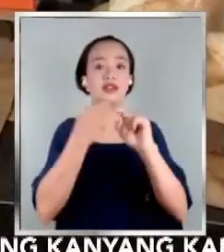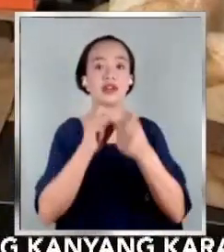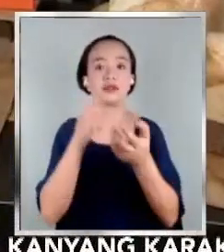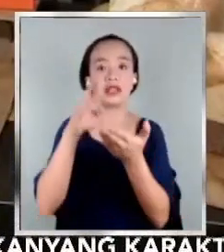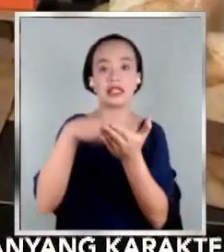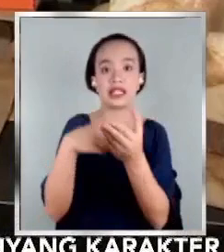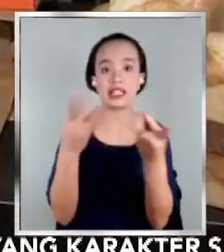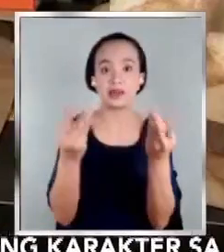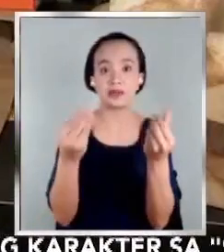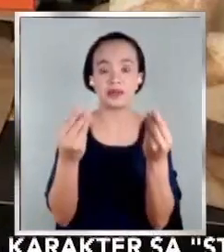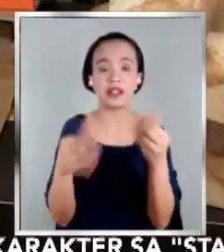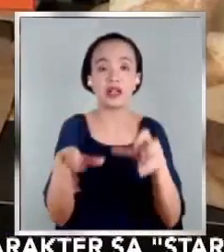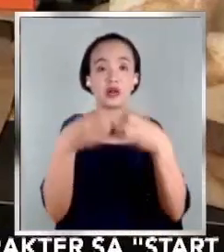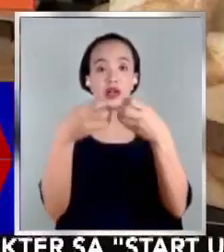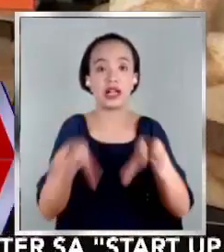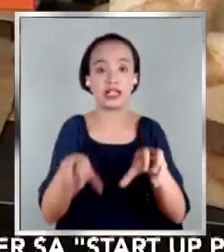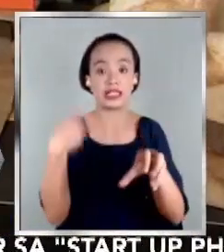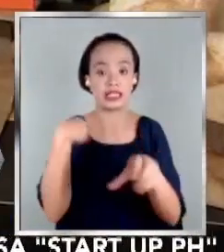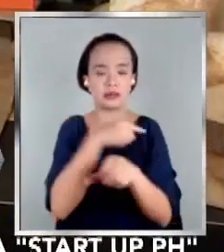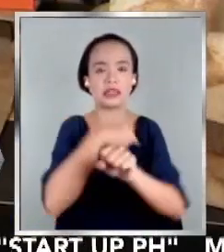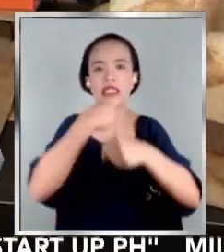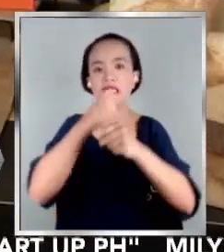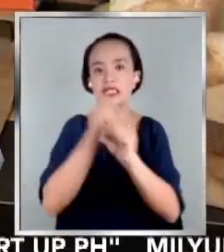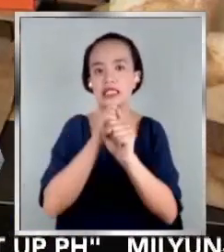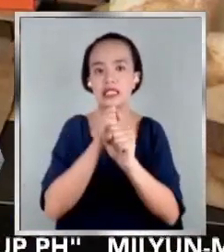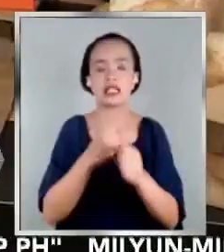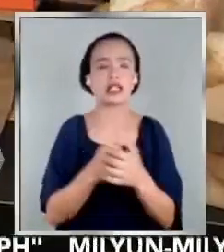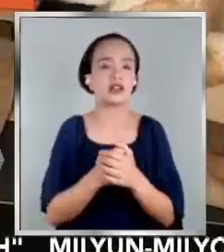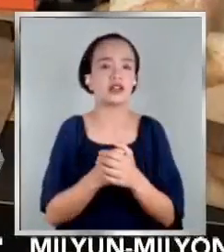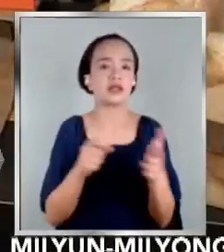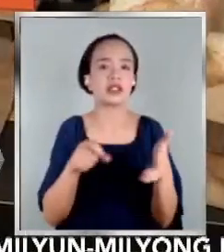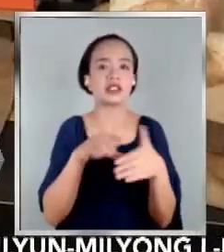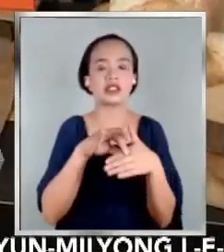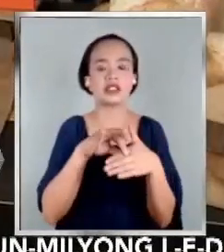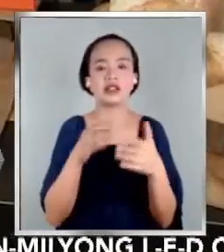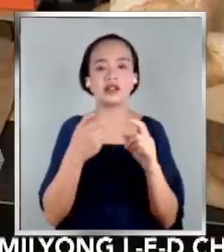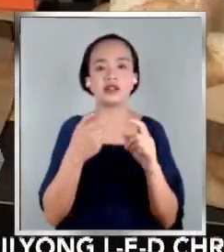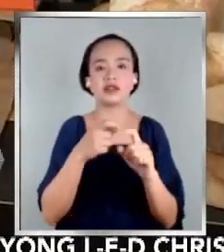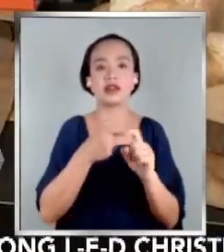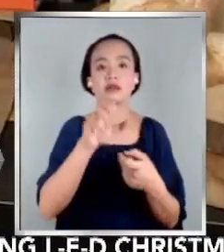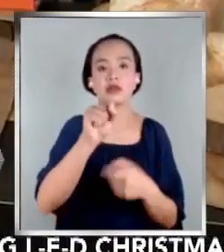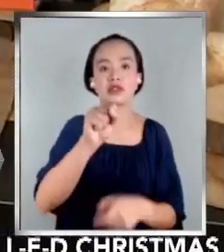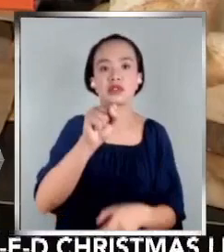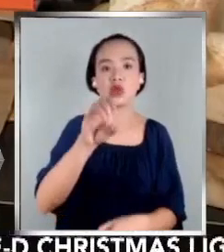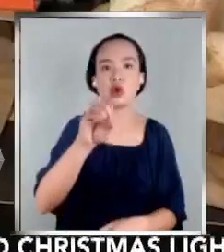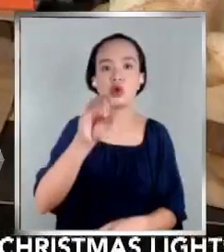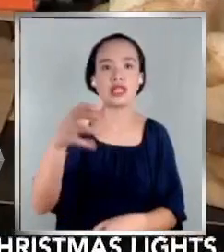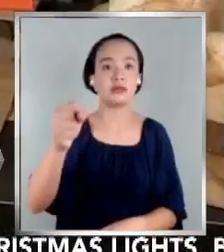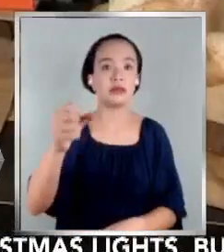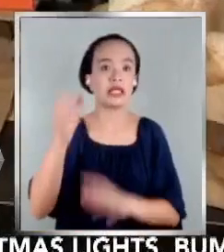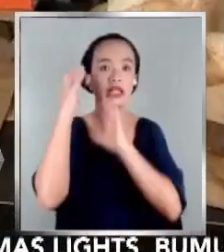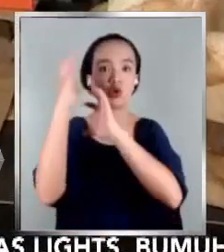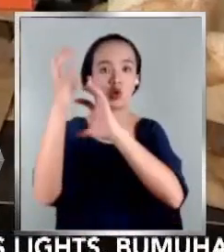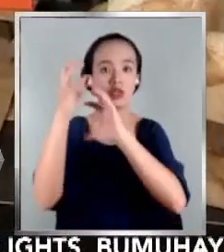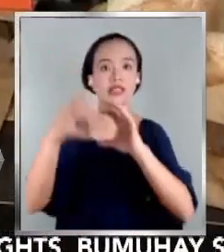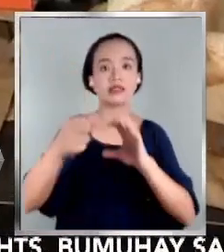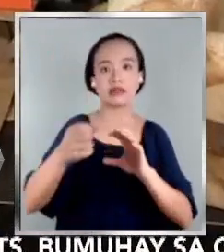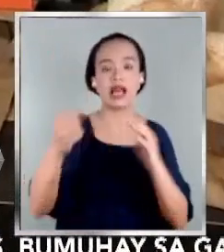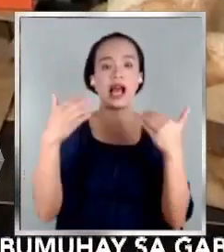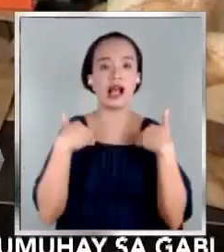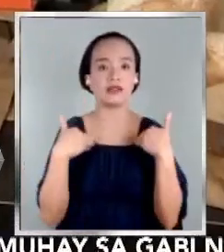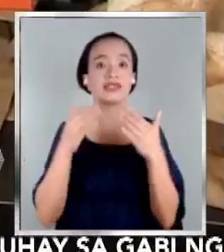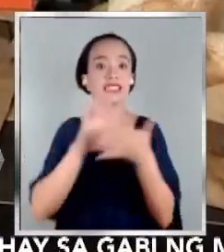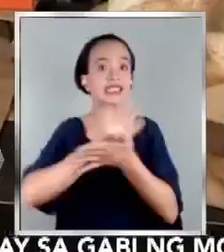po, we also made it. The white part is made of soy milk and coconut milk. And we also do made the cheese, cheddar